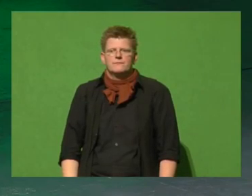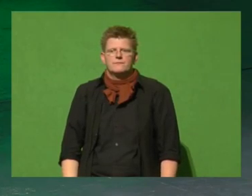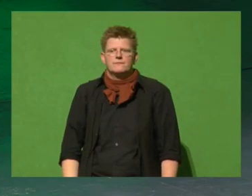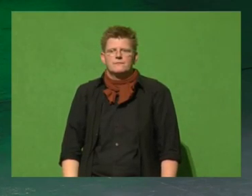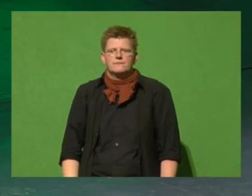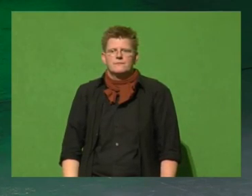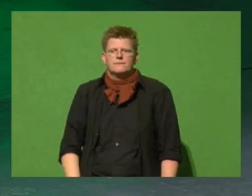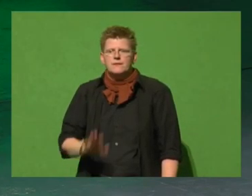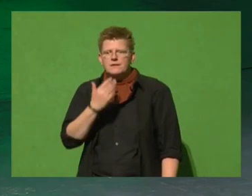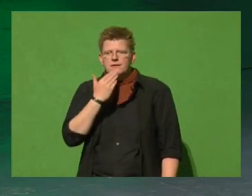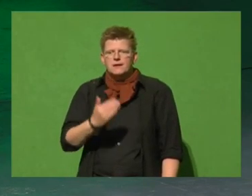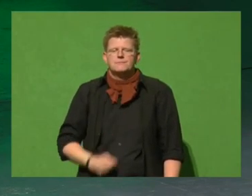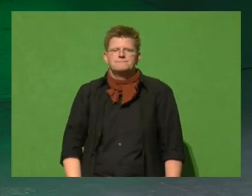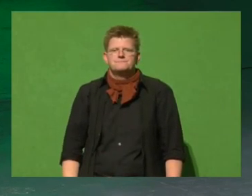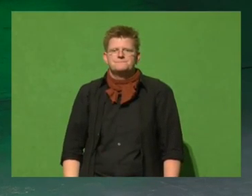Danke.